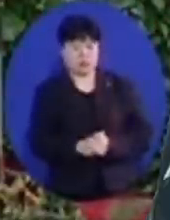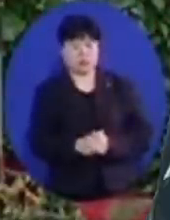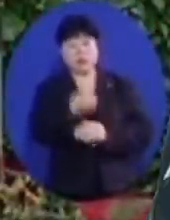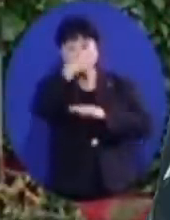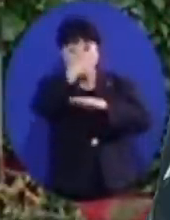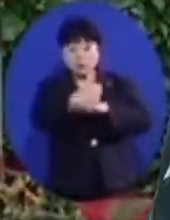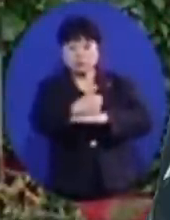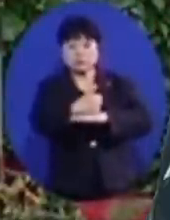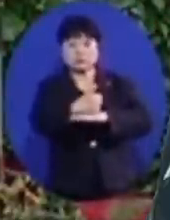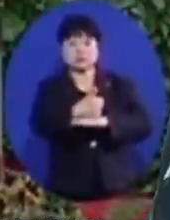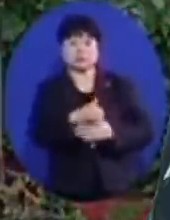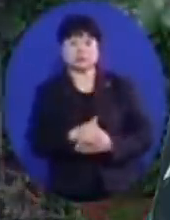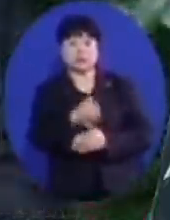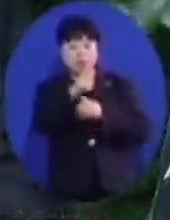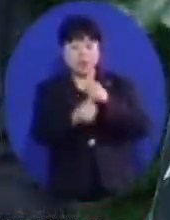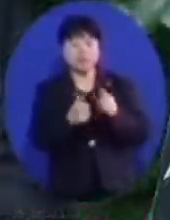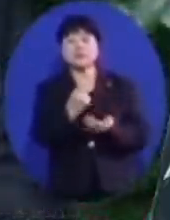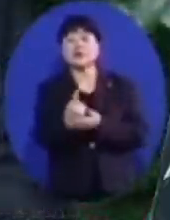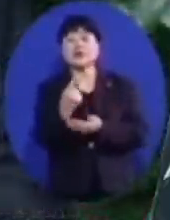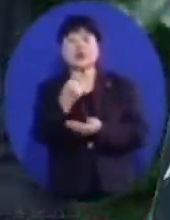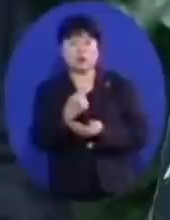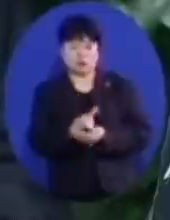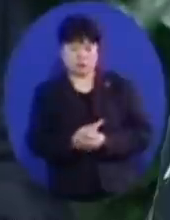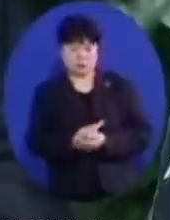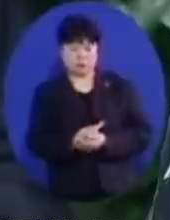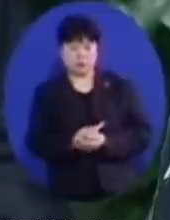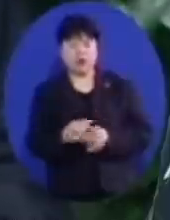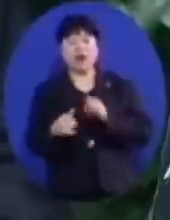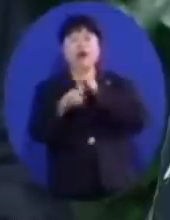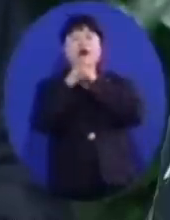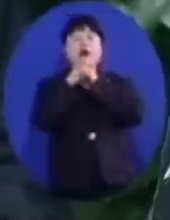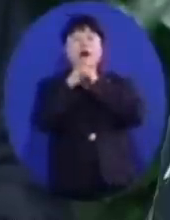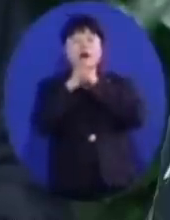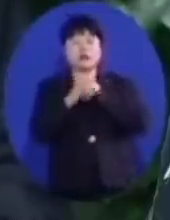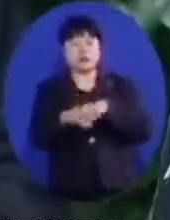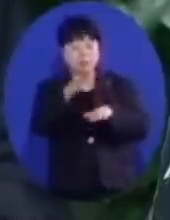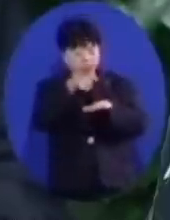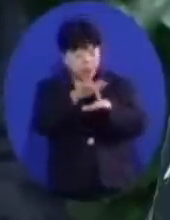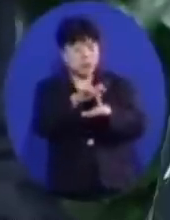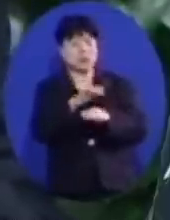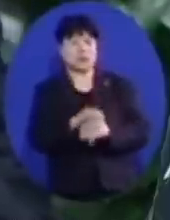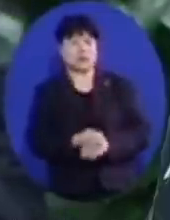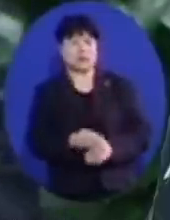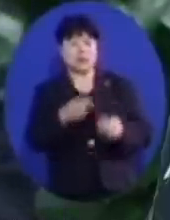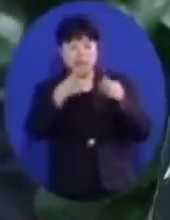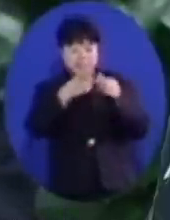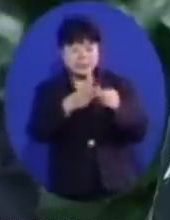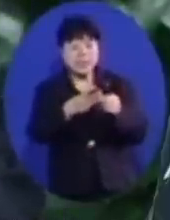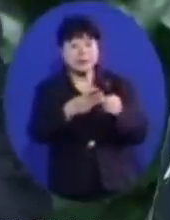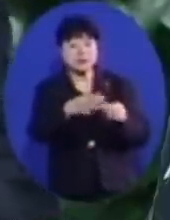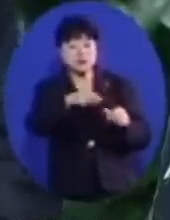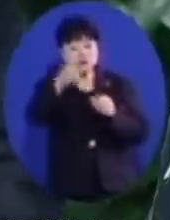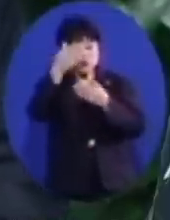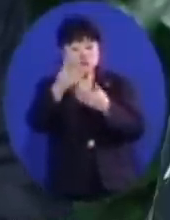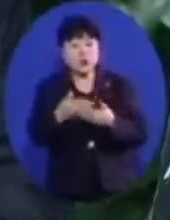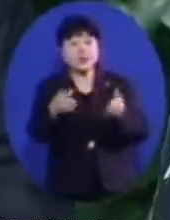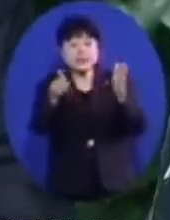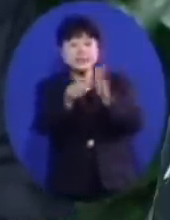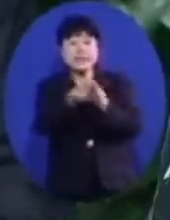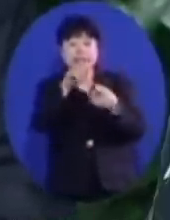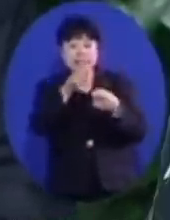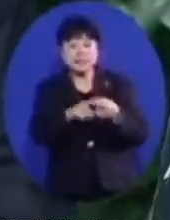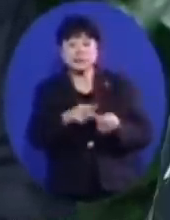결국에는 하나님을 떠나게 되고 자살까지 하게 만들어 주는 것입니다 셋째 마귀는 구원의 신앙 자체에